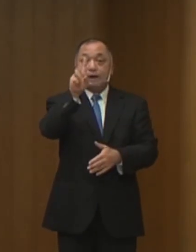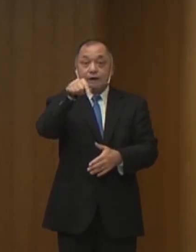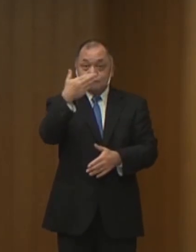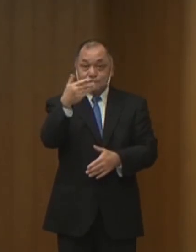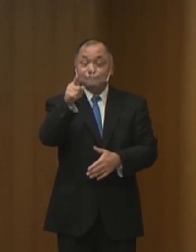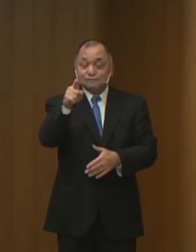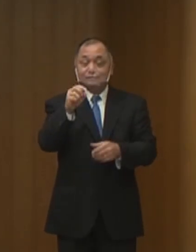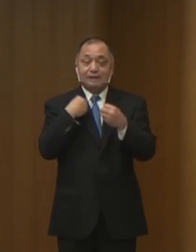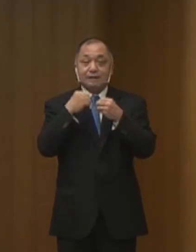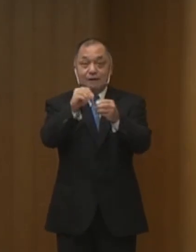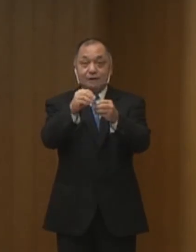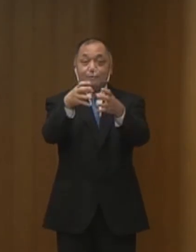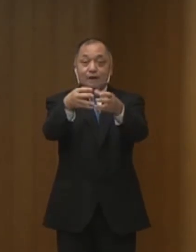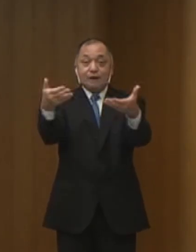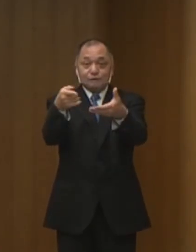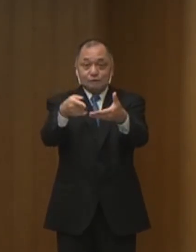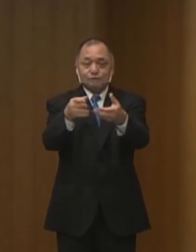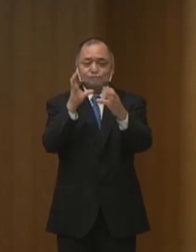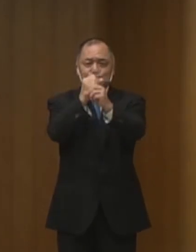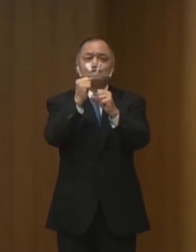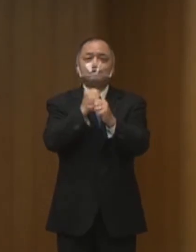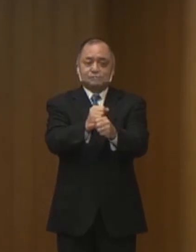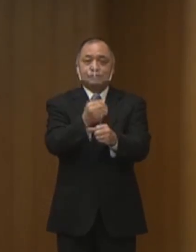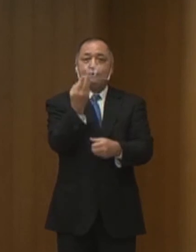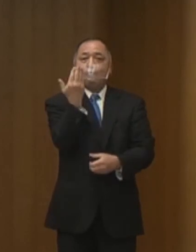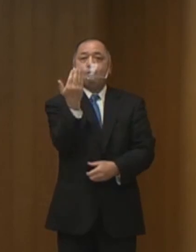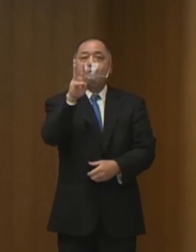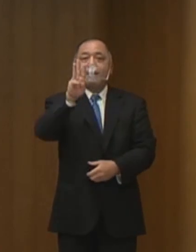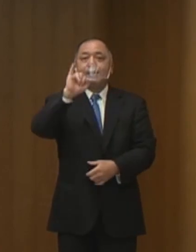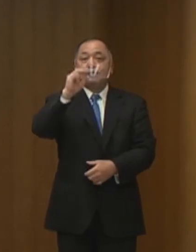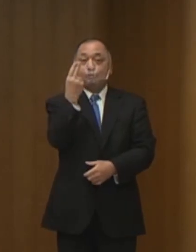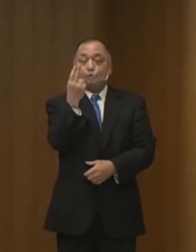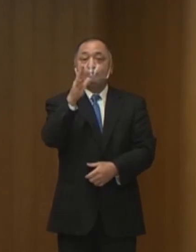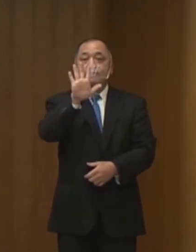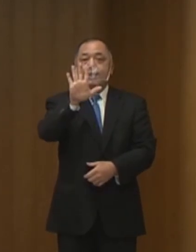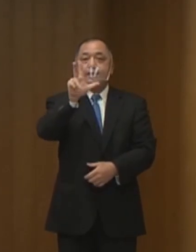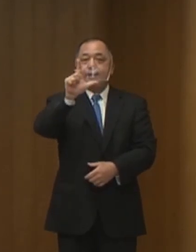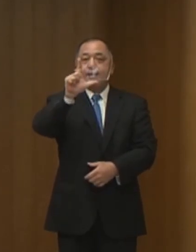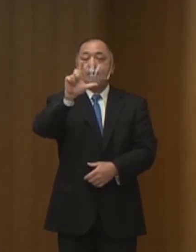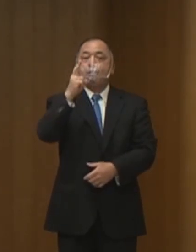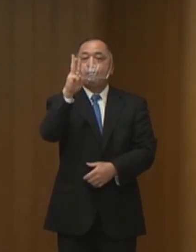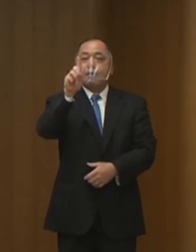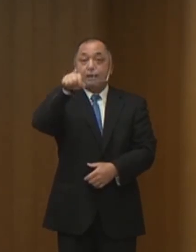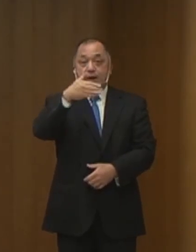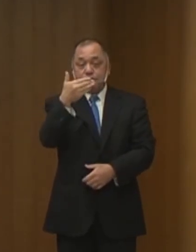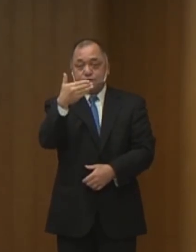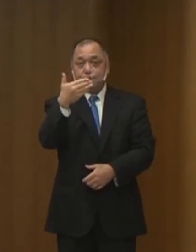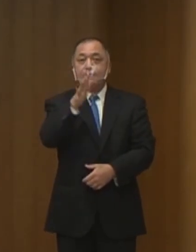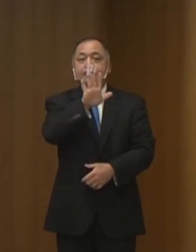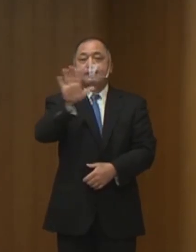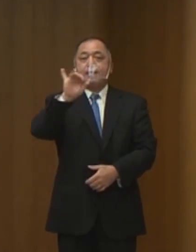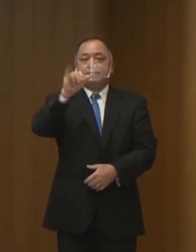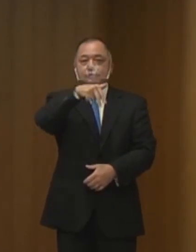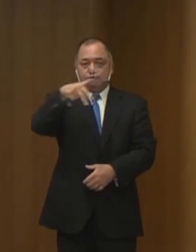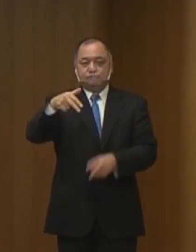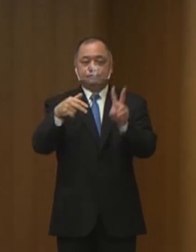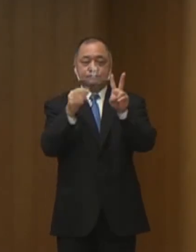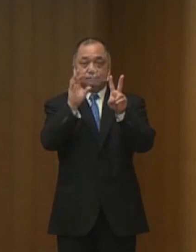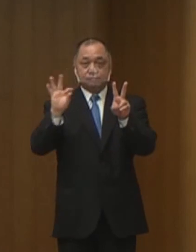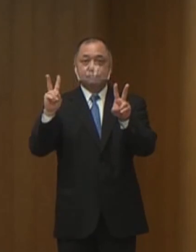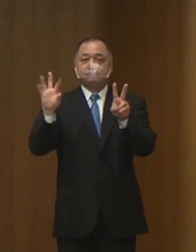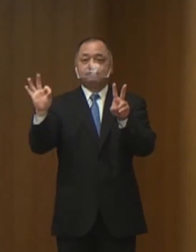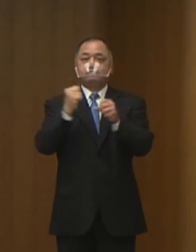的に推進をさせていただきます。ホワイトテレワークデイズということで、開催をしていきたいというふうに思っ